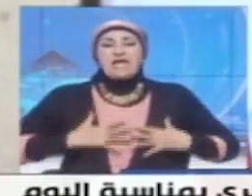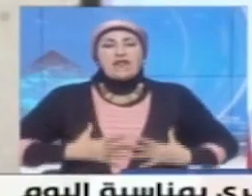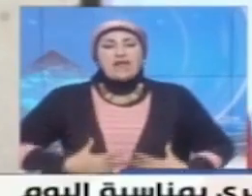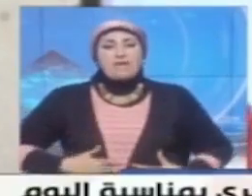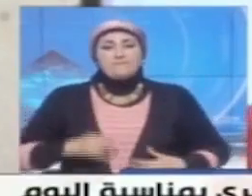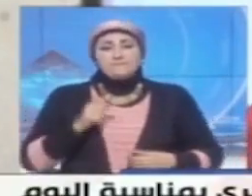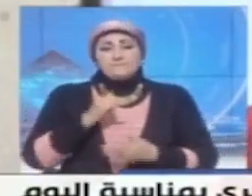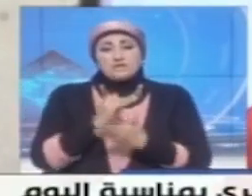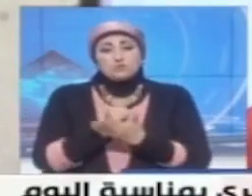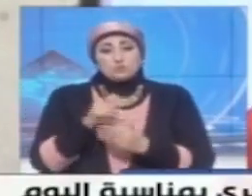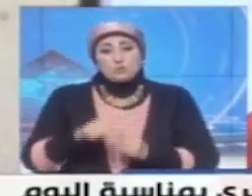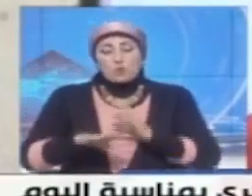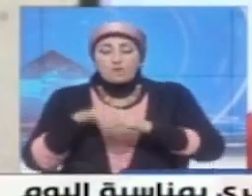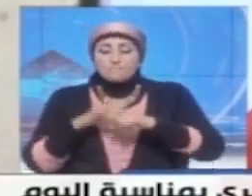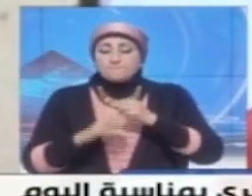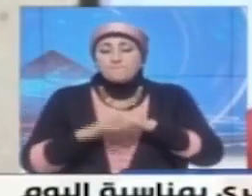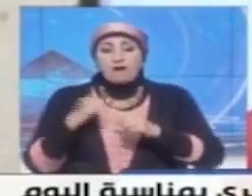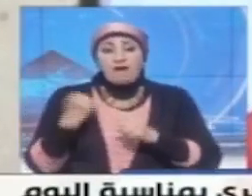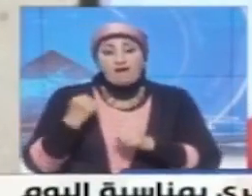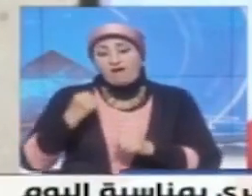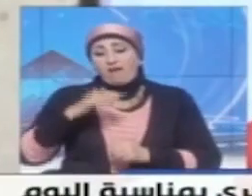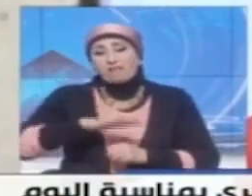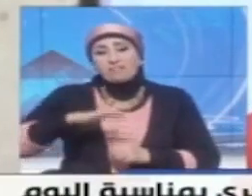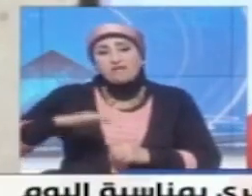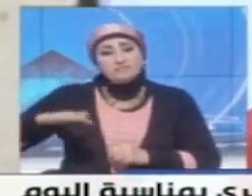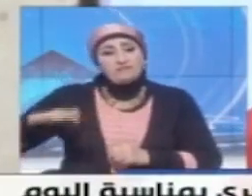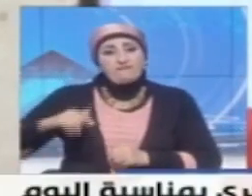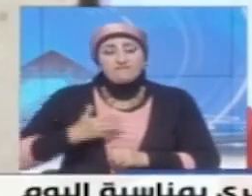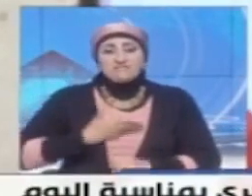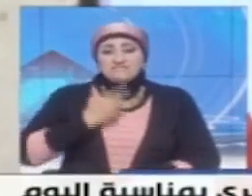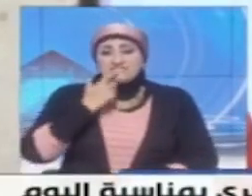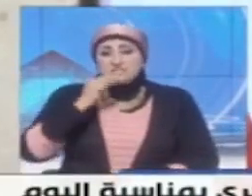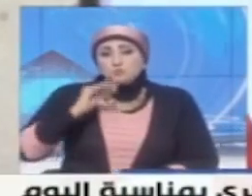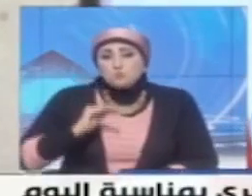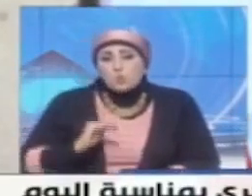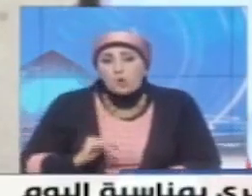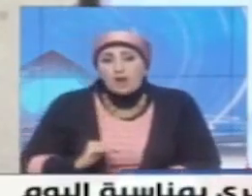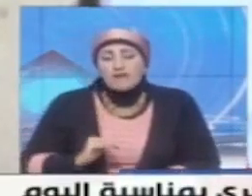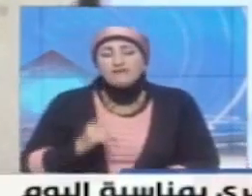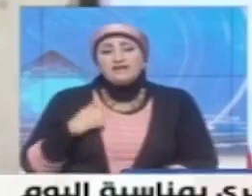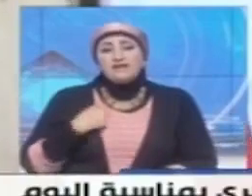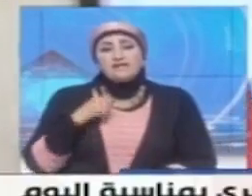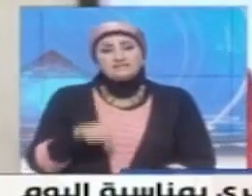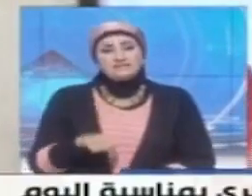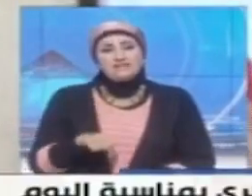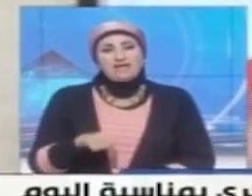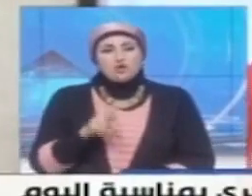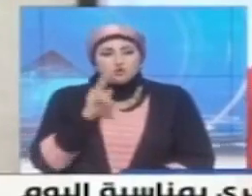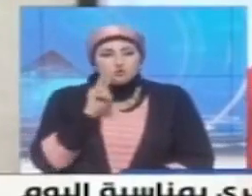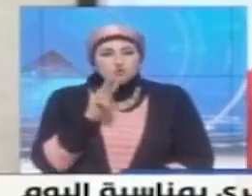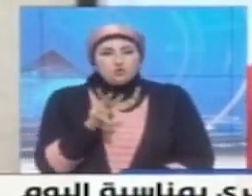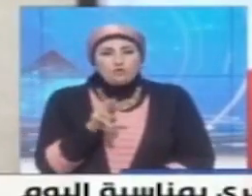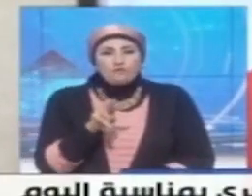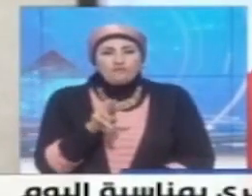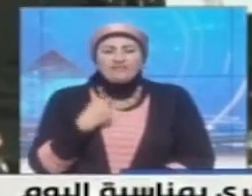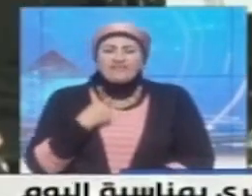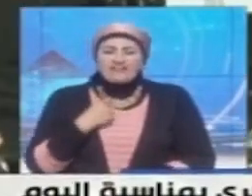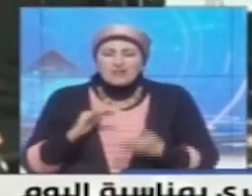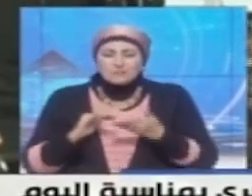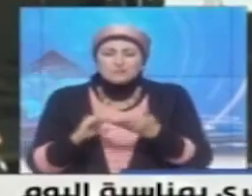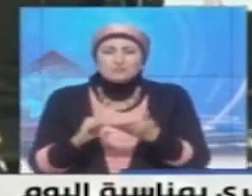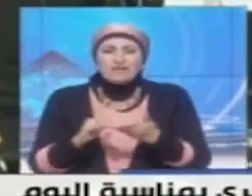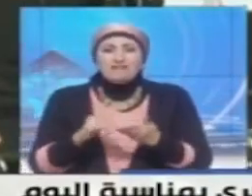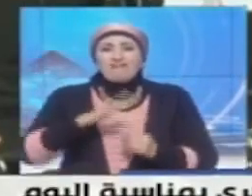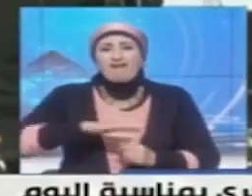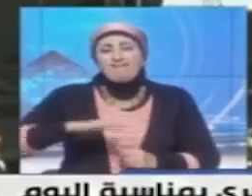مسؤول عن تنمية مهارات الأطفال من سن صغير جدا، فده بيضيف لي إن أنا بلاقي أو بزرع حاجة في طفل صغير. إلى